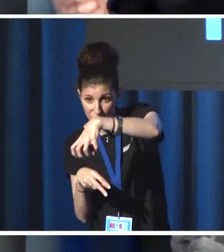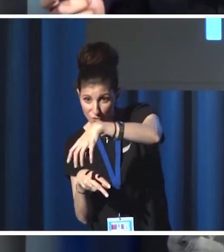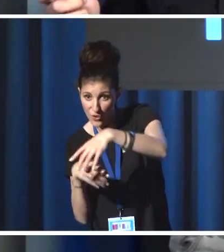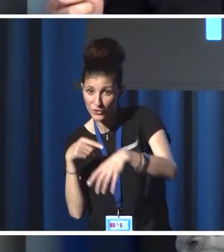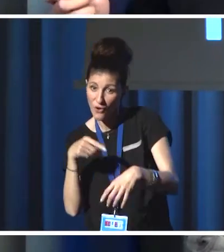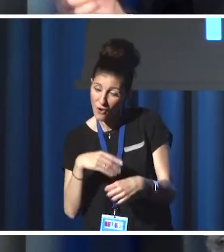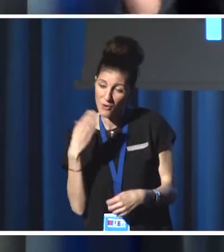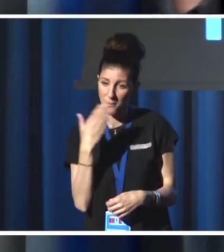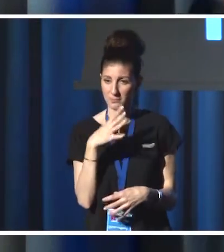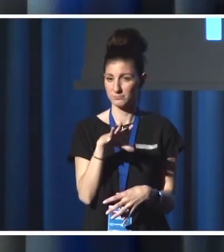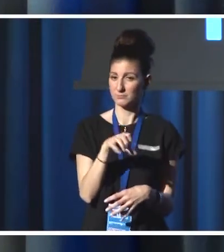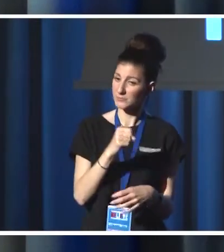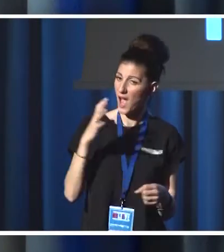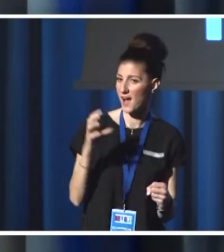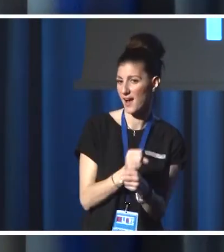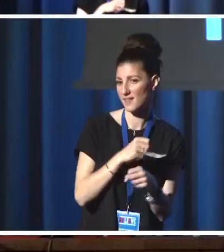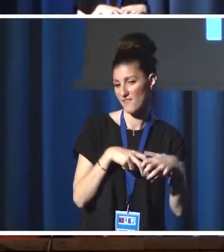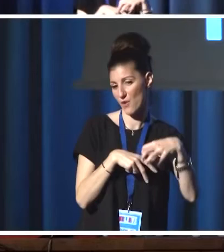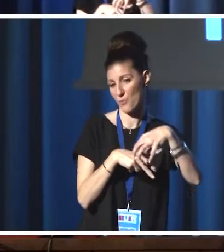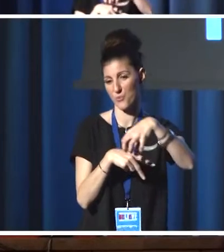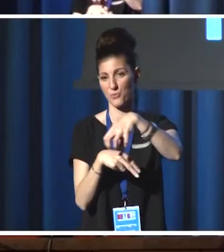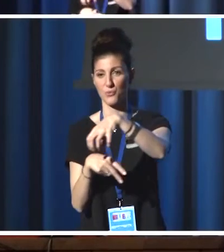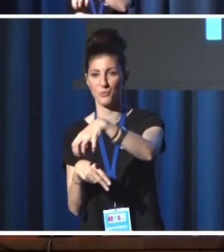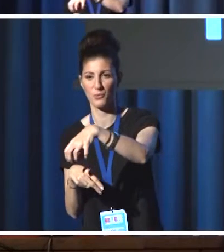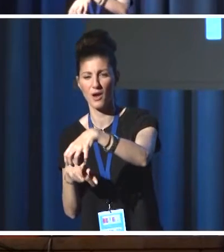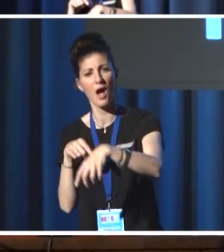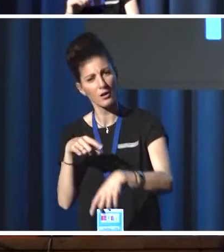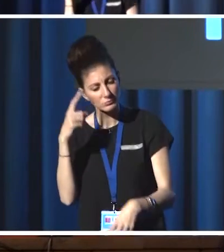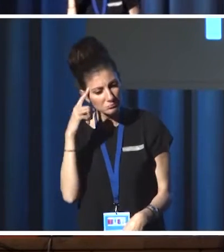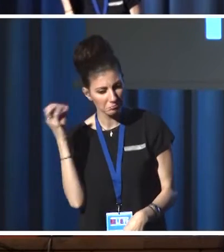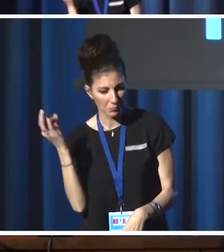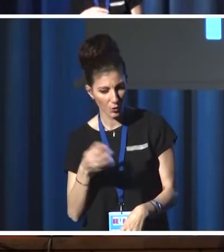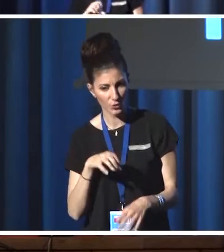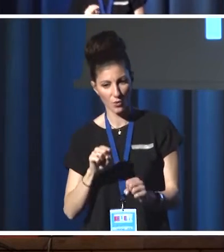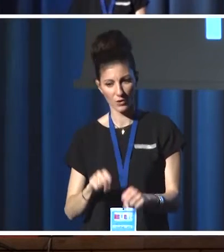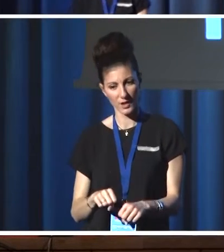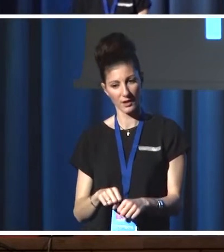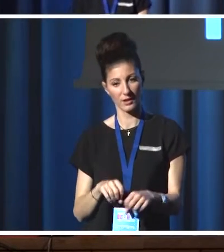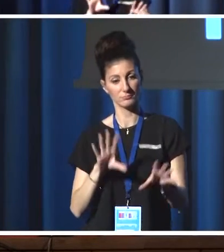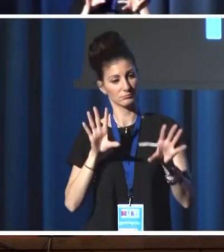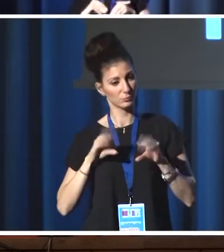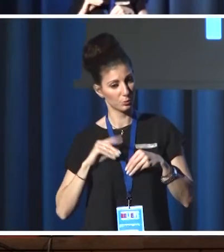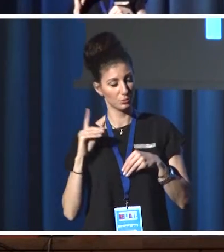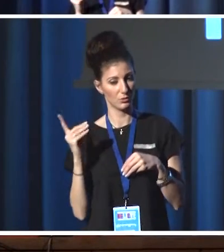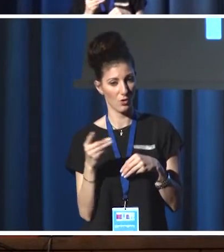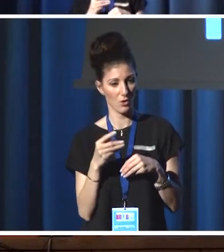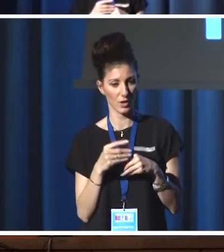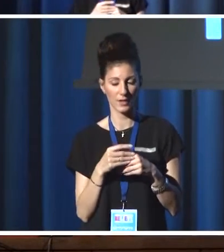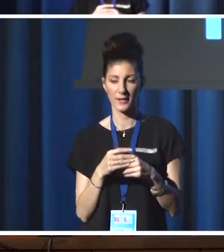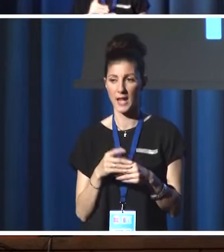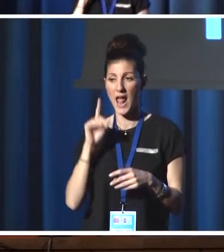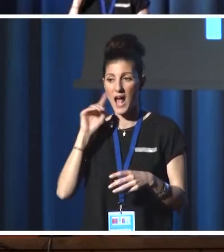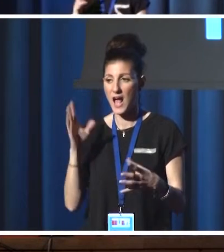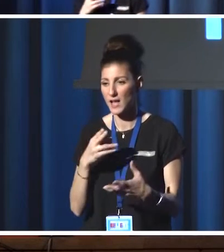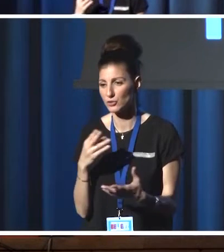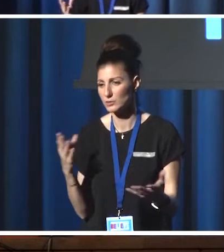και δεν αναφέρω την κοινή λογική με τη λογική θα το αποδεχτούν άσχετα αν κάποιοι από αυτούς πιστέψουν